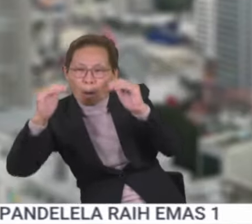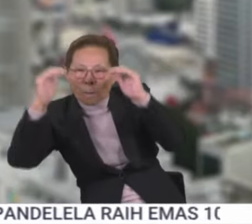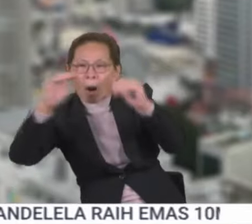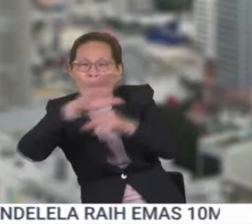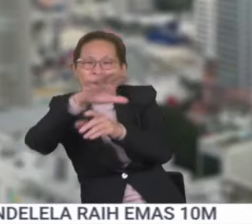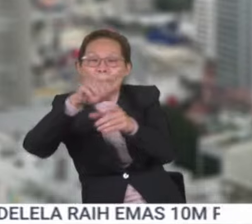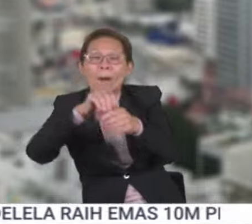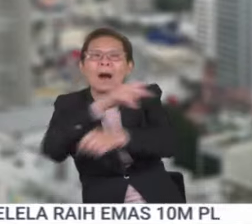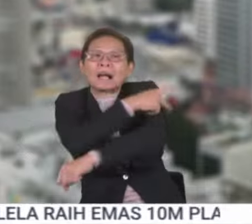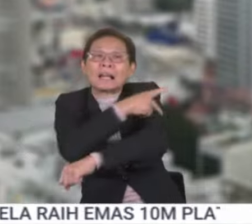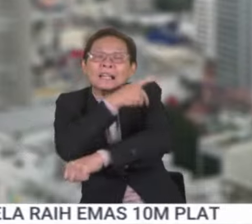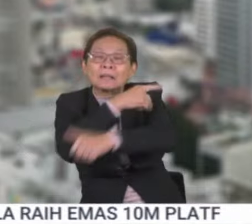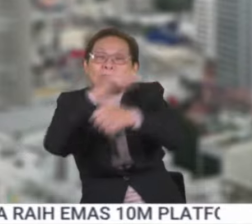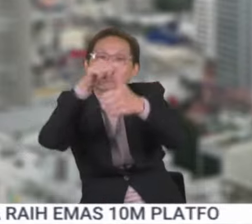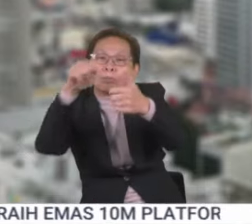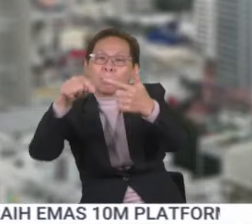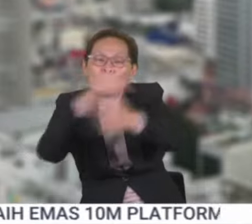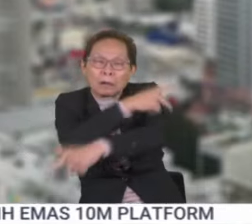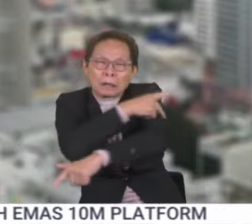membabitkanil